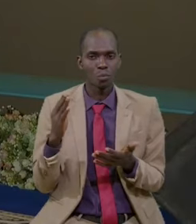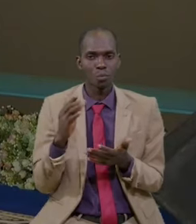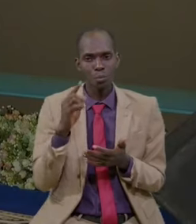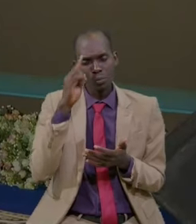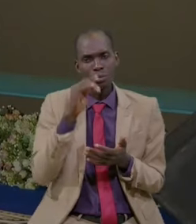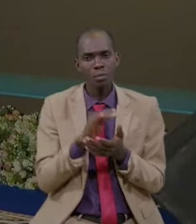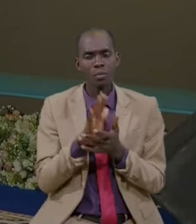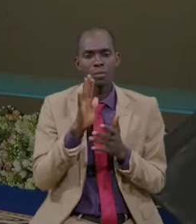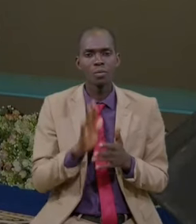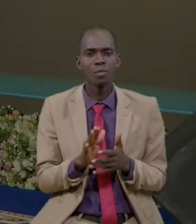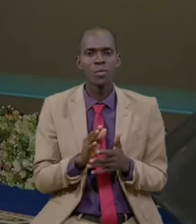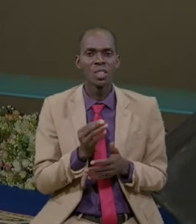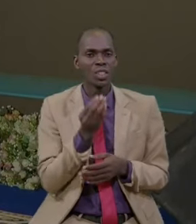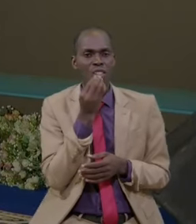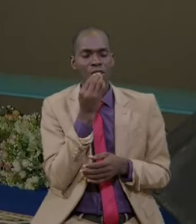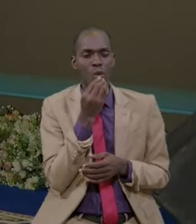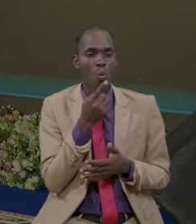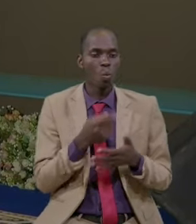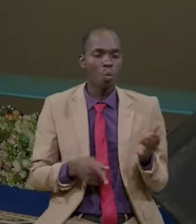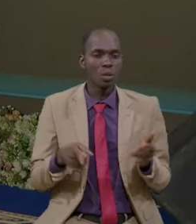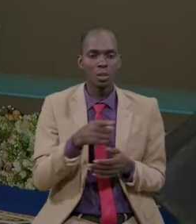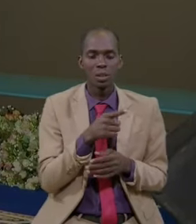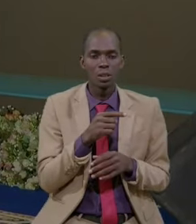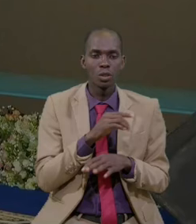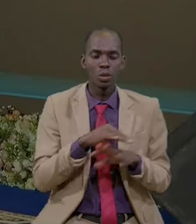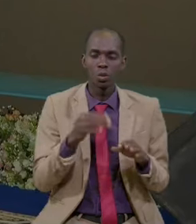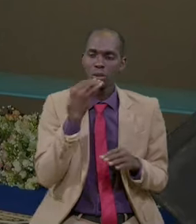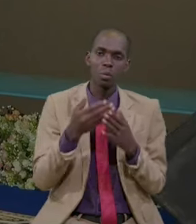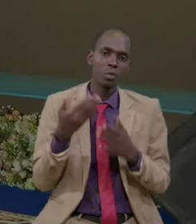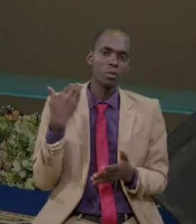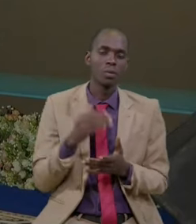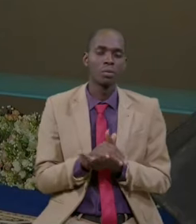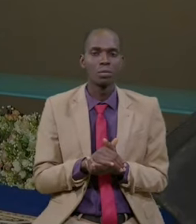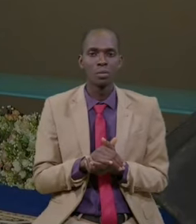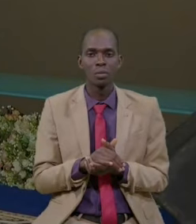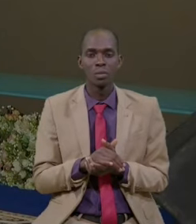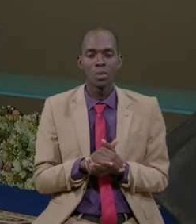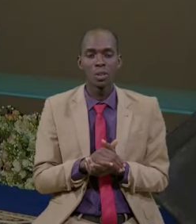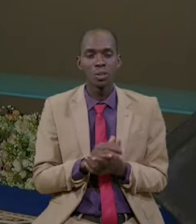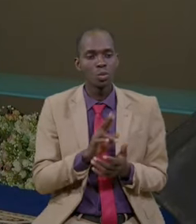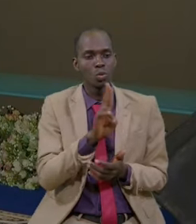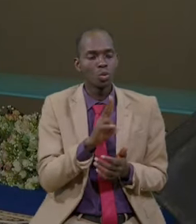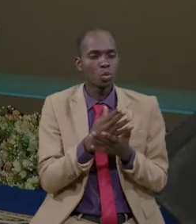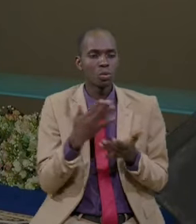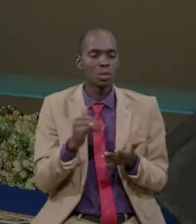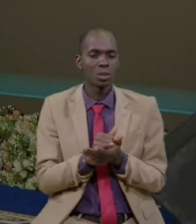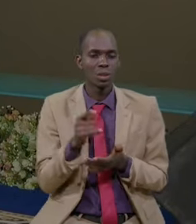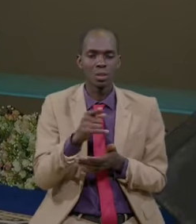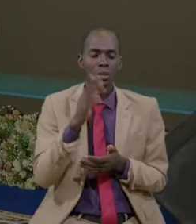maintenant, après avoir connu le Seigneur, nous trouvons certains des croyants